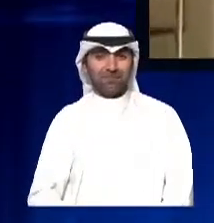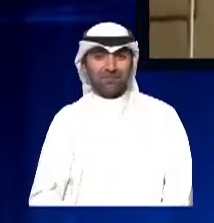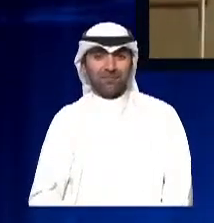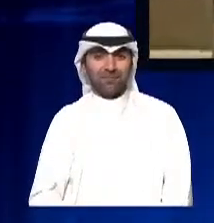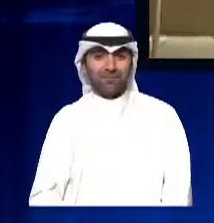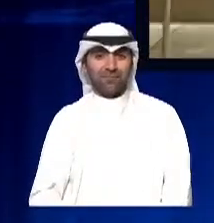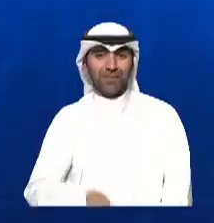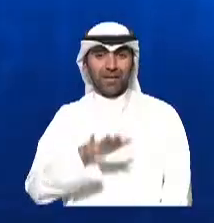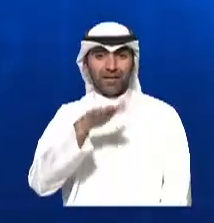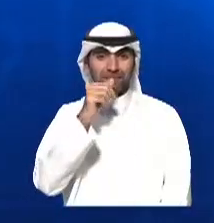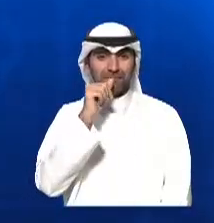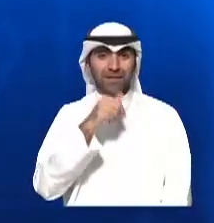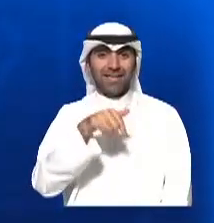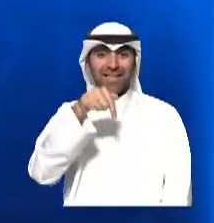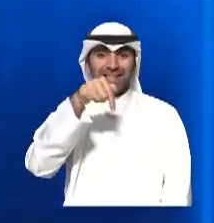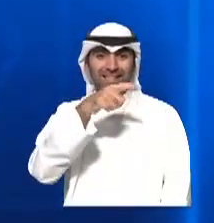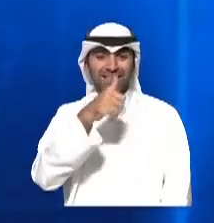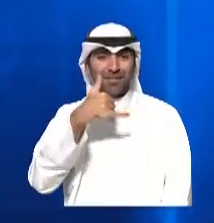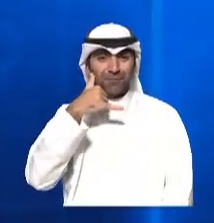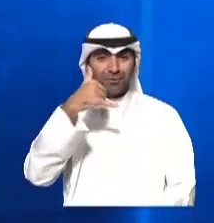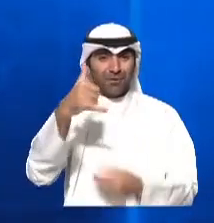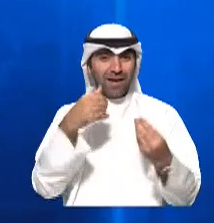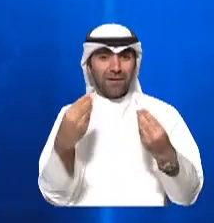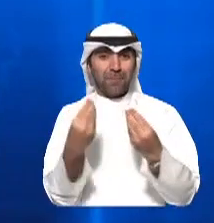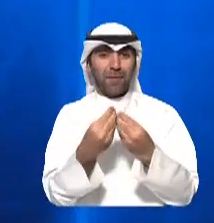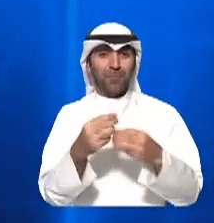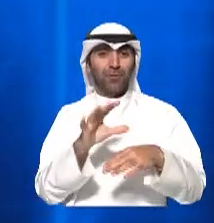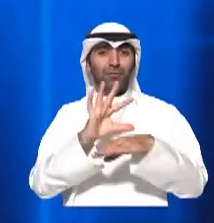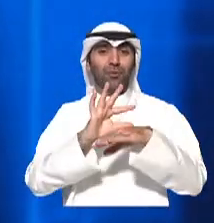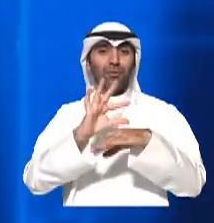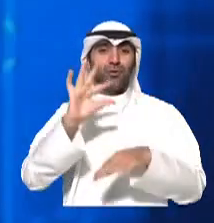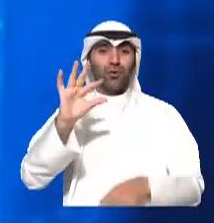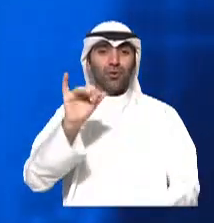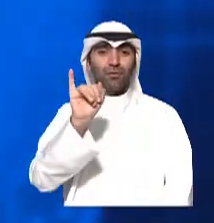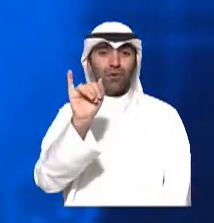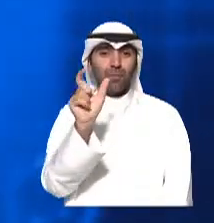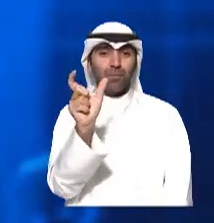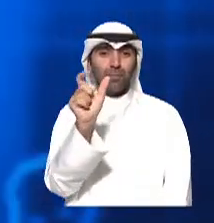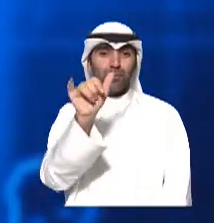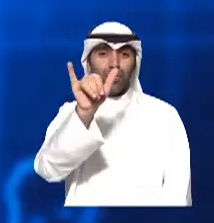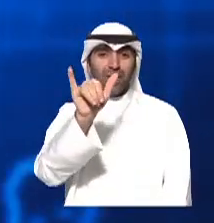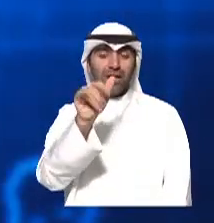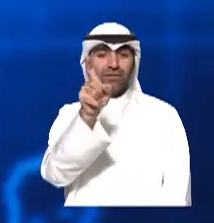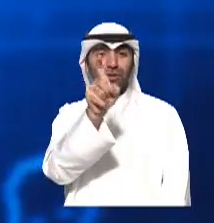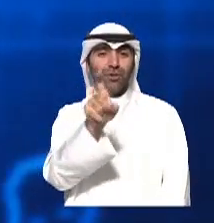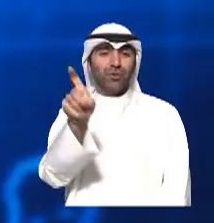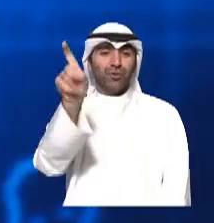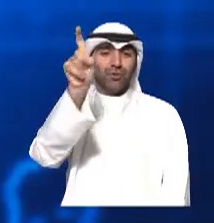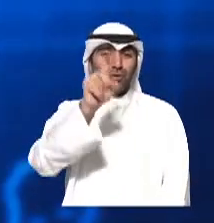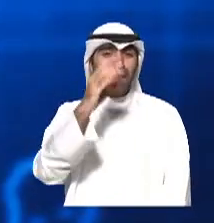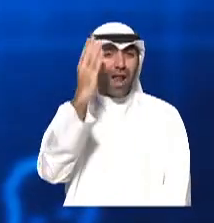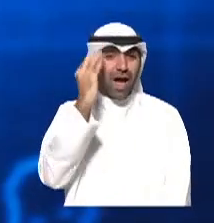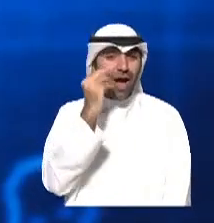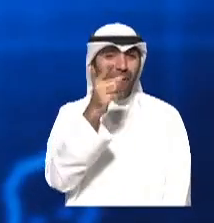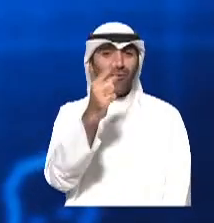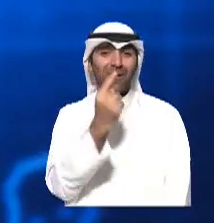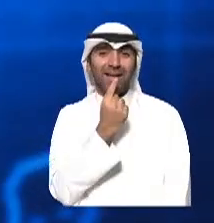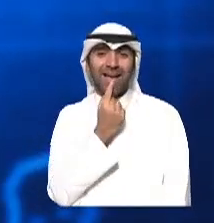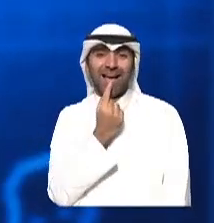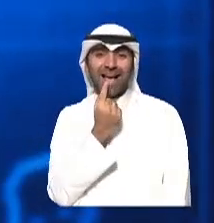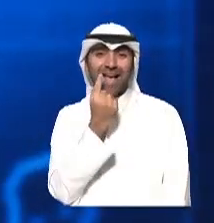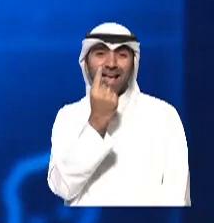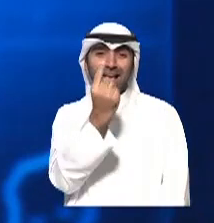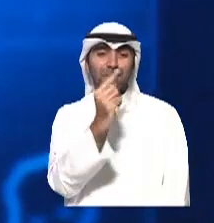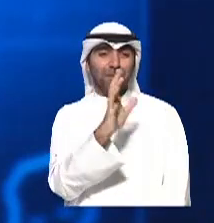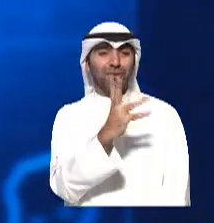منى، في نهاية هذه الإيضاحات التي تحدثت عنها نريد كلمة لطمأنة الناس، خصوصا